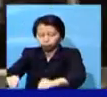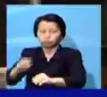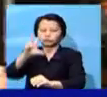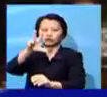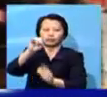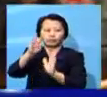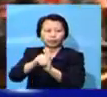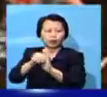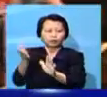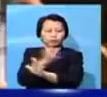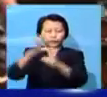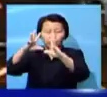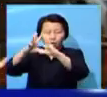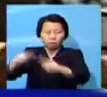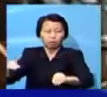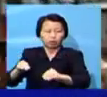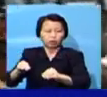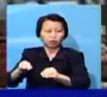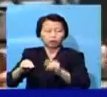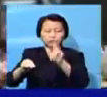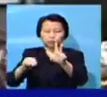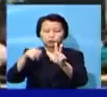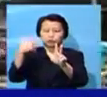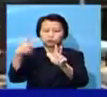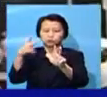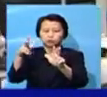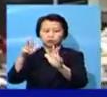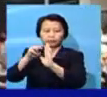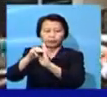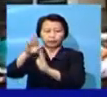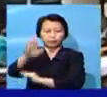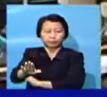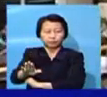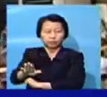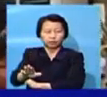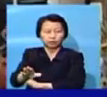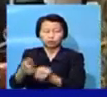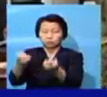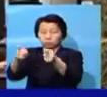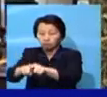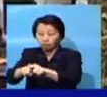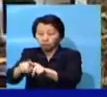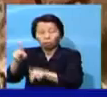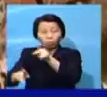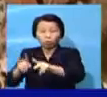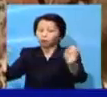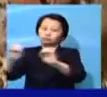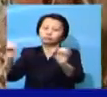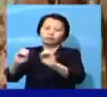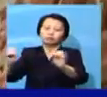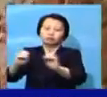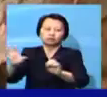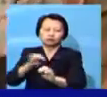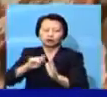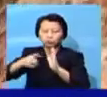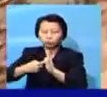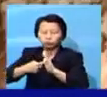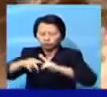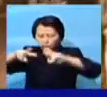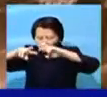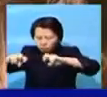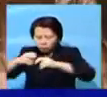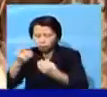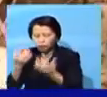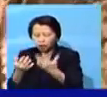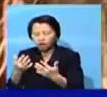kemudian sebelum dipadamkan sepenuhnya pada 313 minit petang ketika kejadian tiada pelanggan di rumah kedai ini dan punca kebakaran